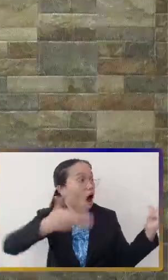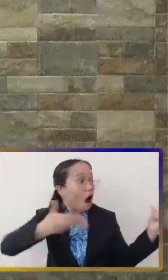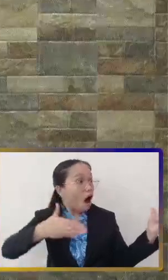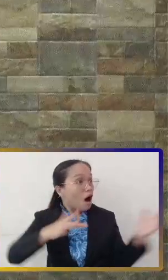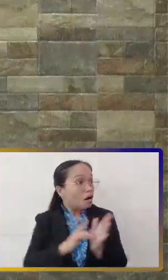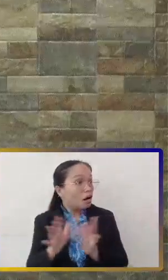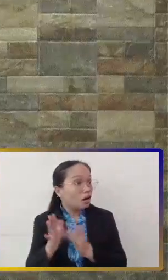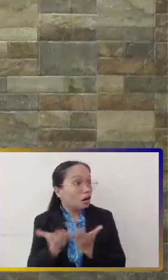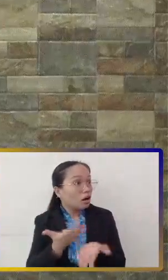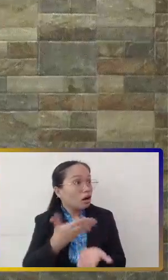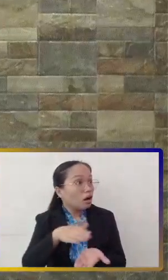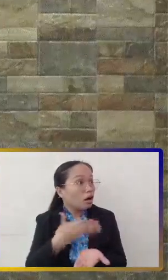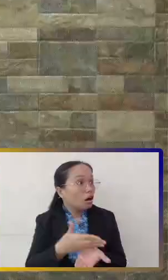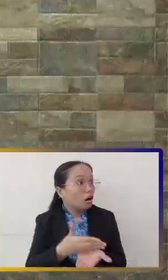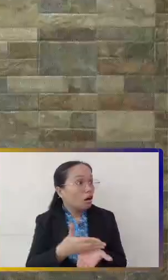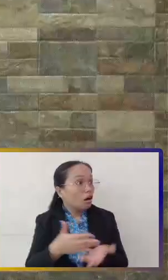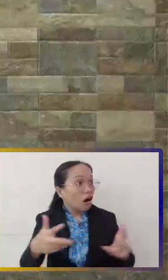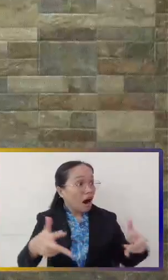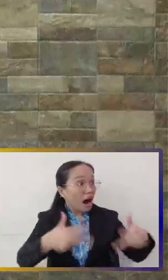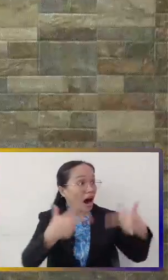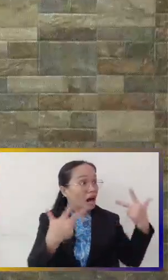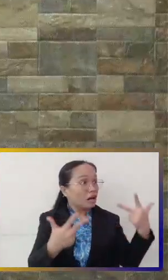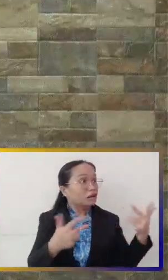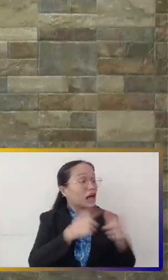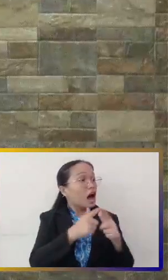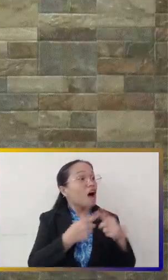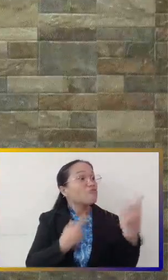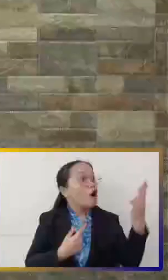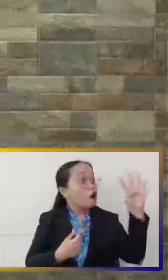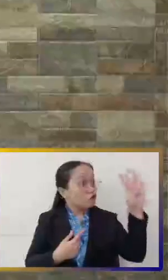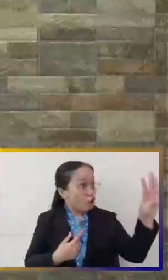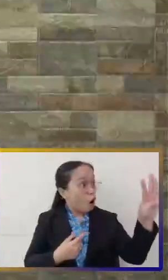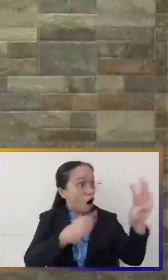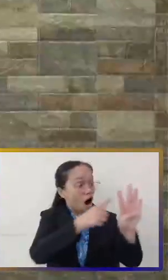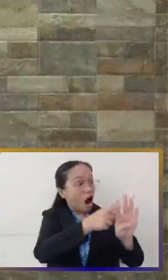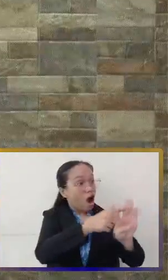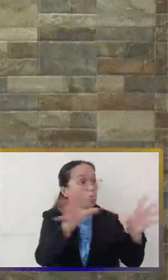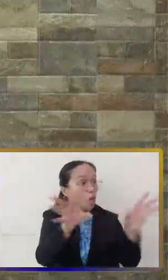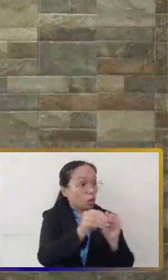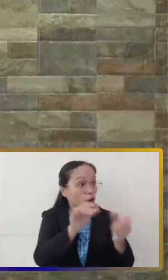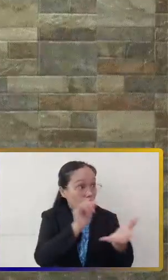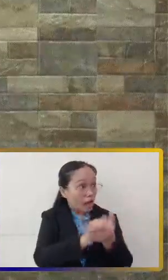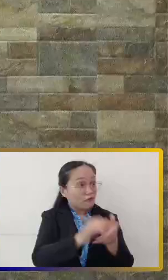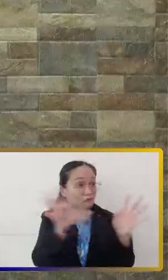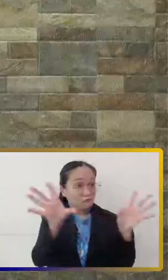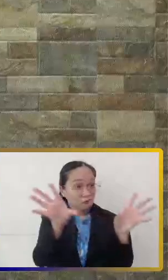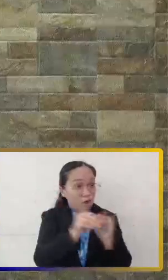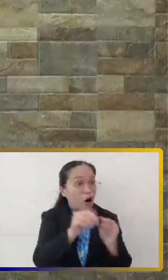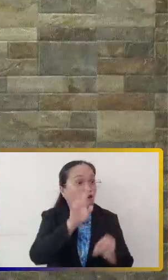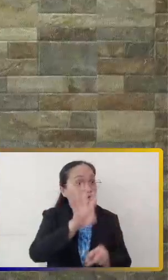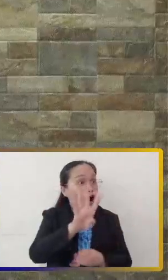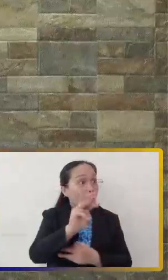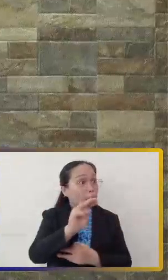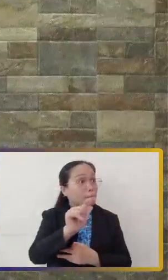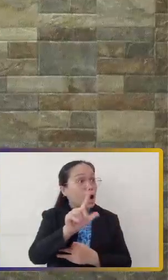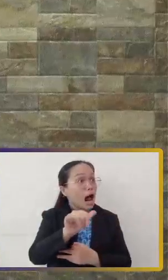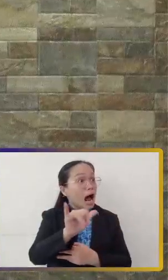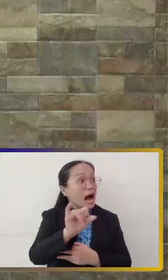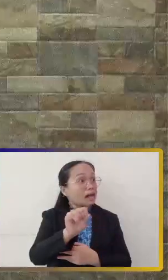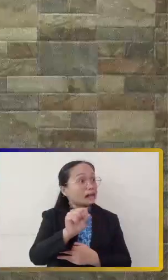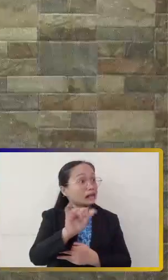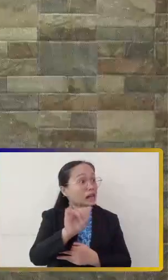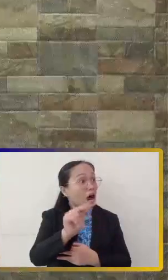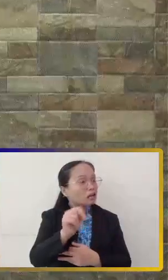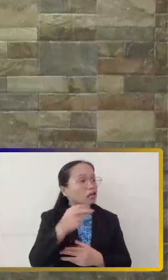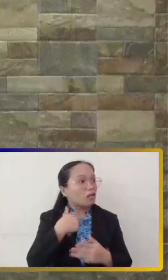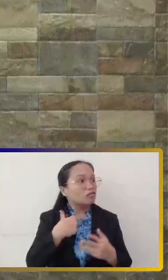Po, I'm telling you, so I got 4 Malaysians doon sa pangyayari na yun mga kapatid. Alam mo, nag-message